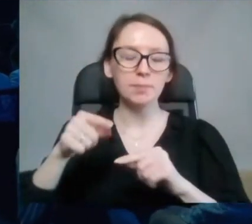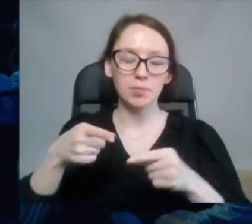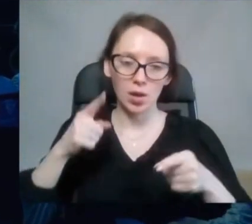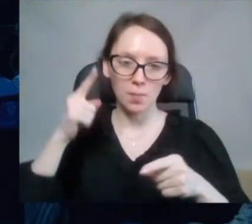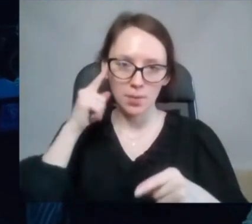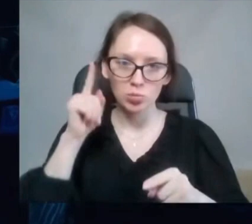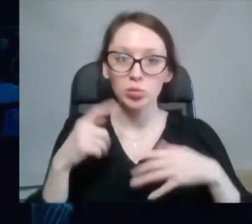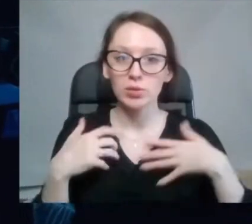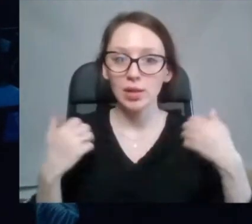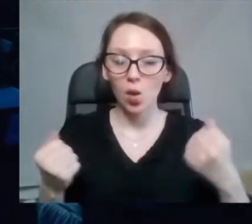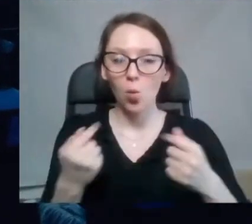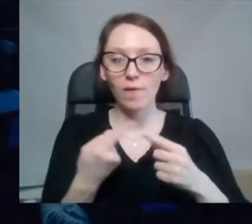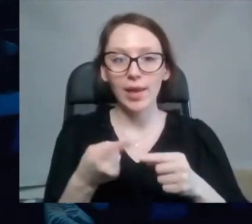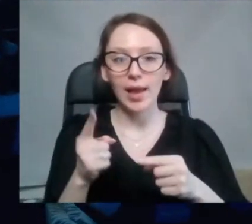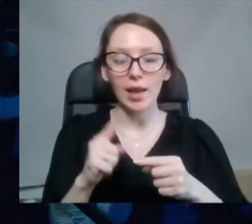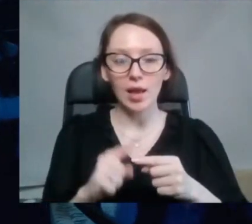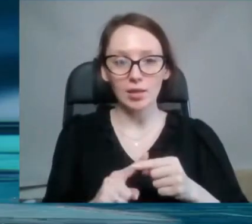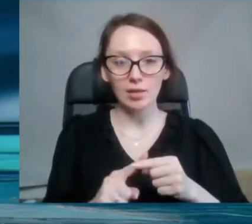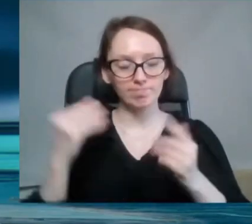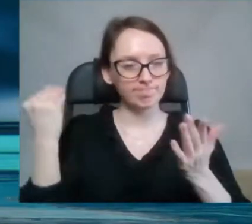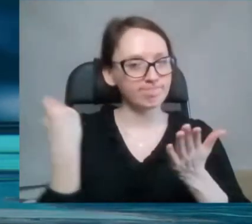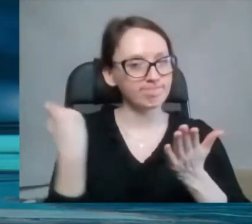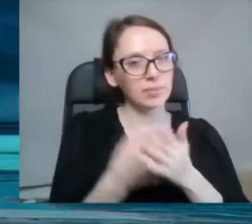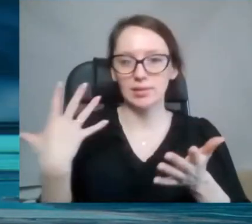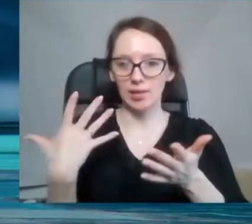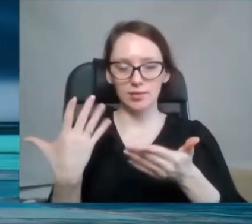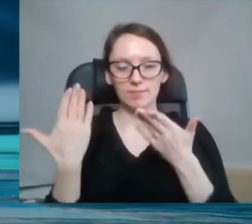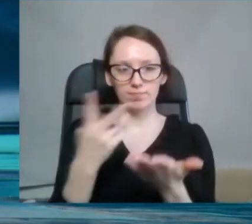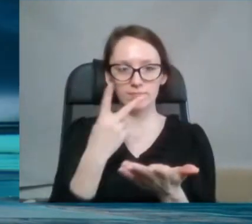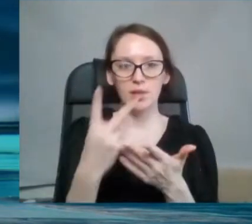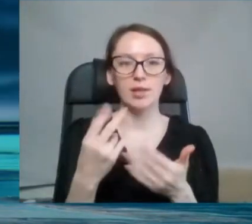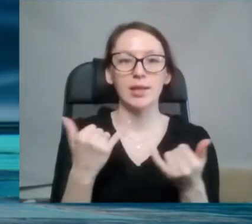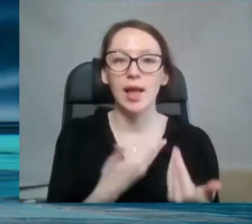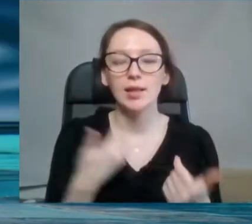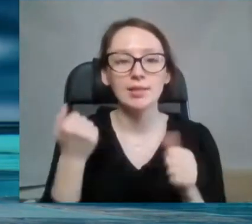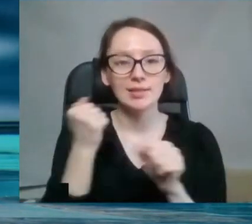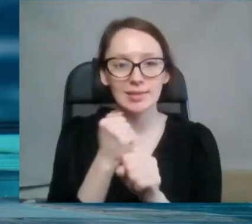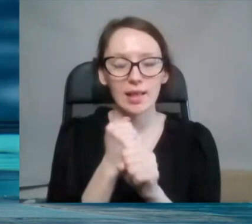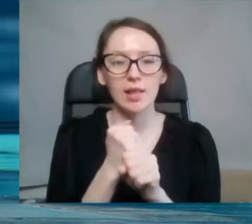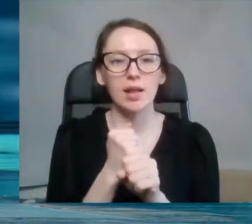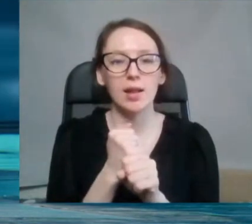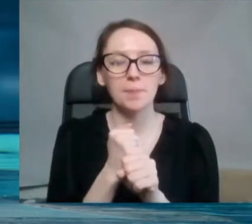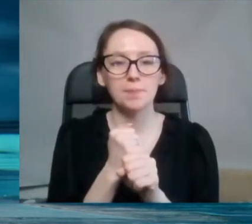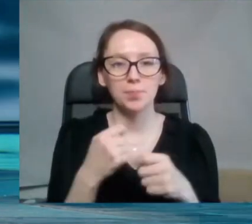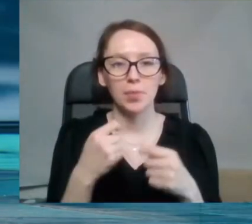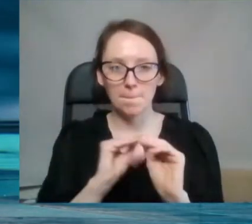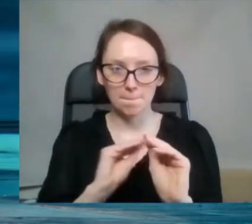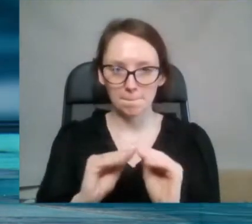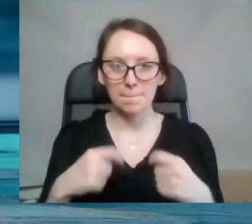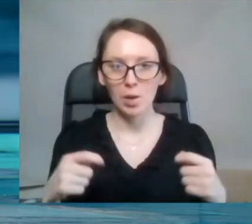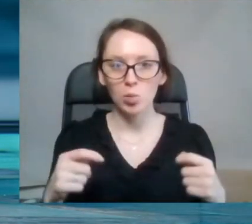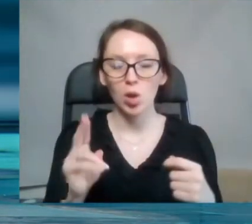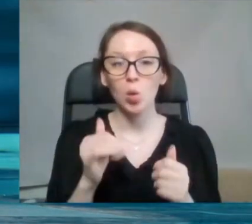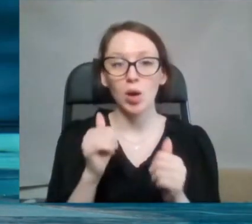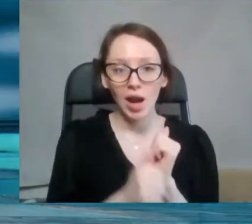– это драгоценность. Так вот, смотрите, для нас сделали продукт, который каждый из нас